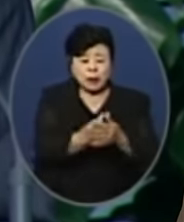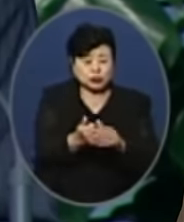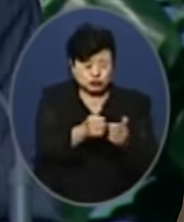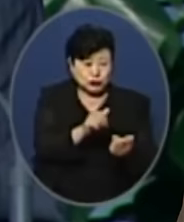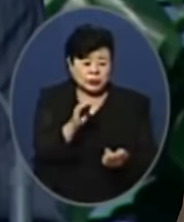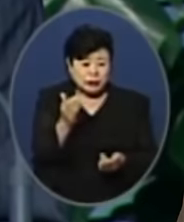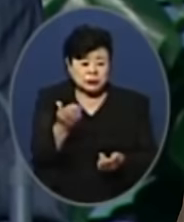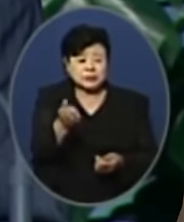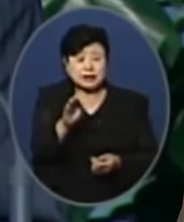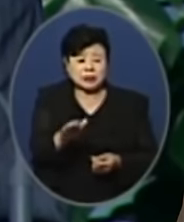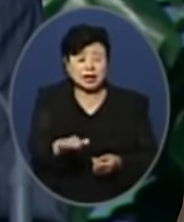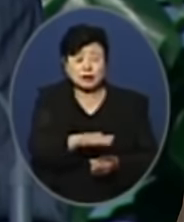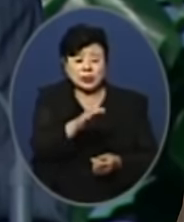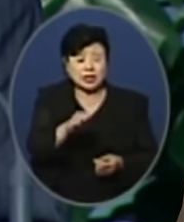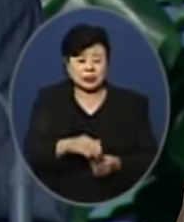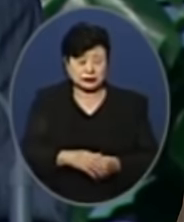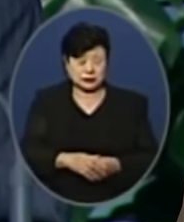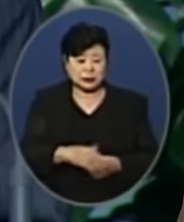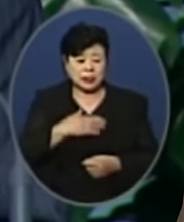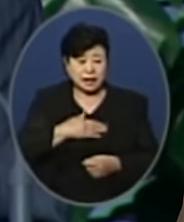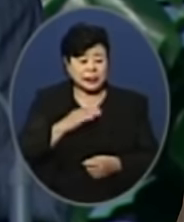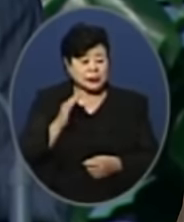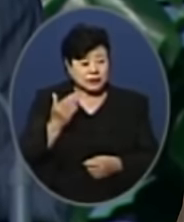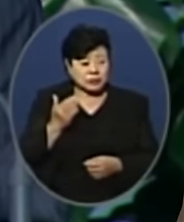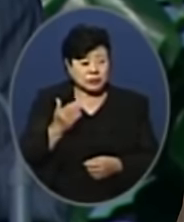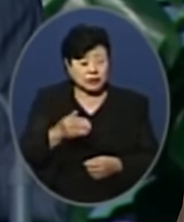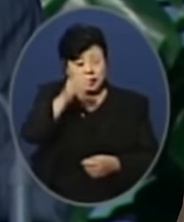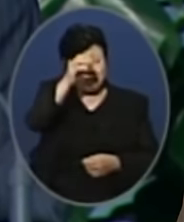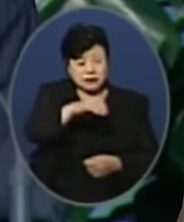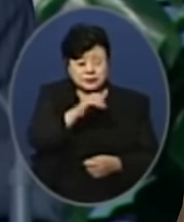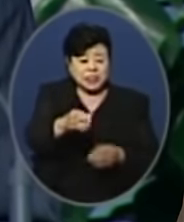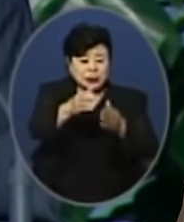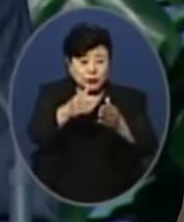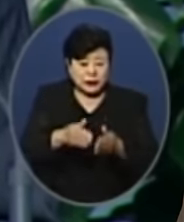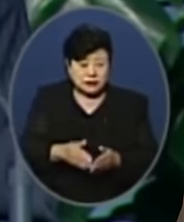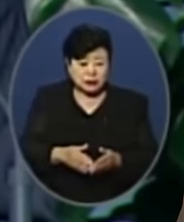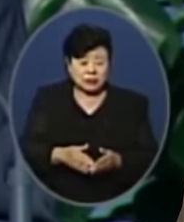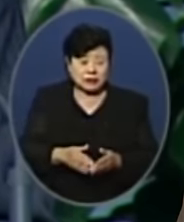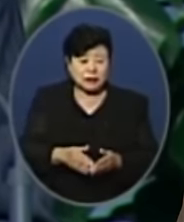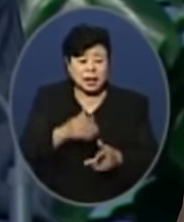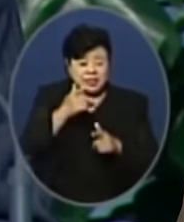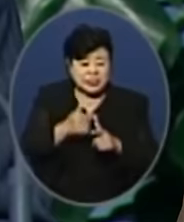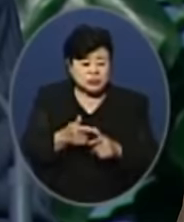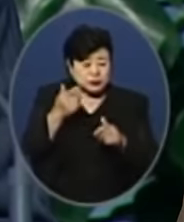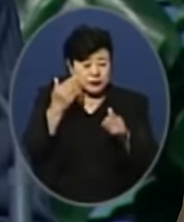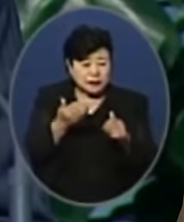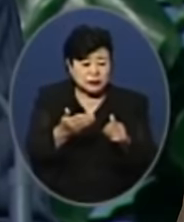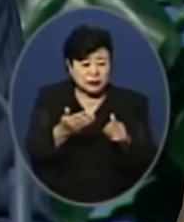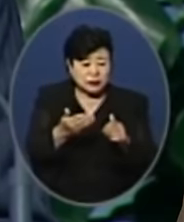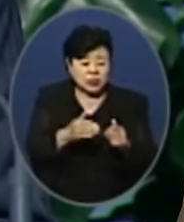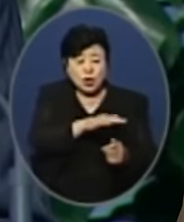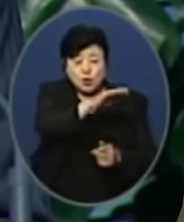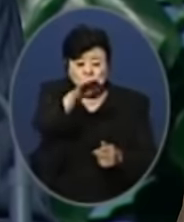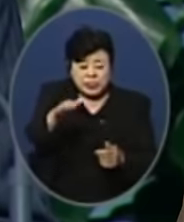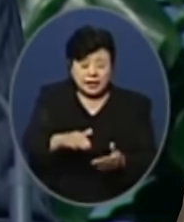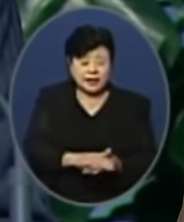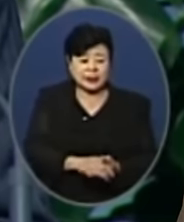된 것입니다. 그러나 우리가 여기서 알아야 될 것은 십자가를 통해서 예수님께서는